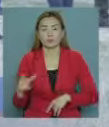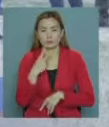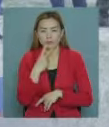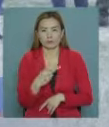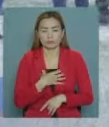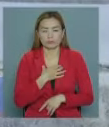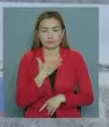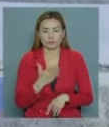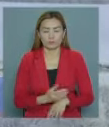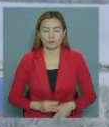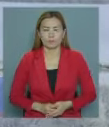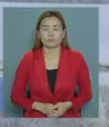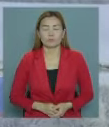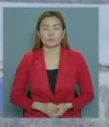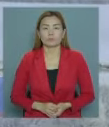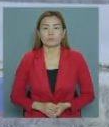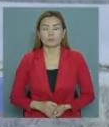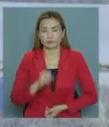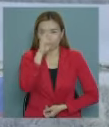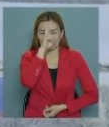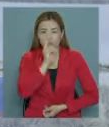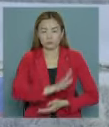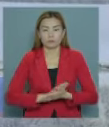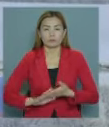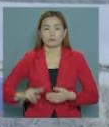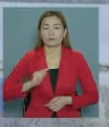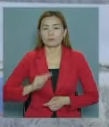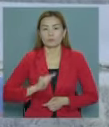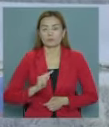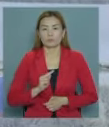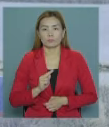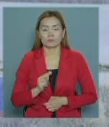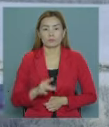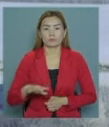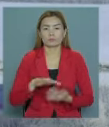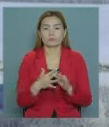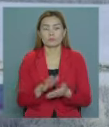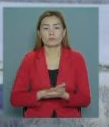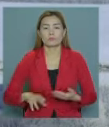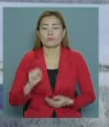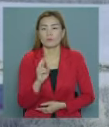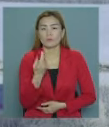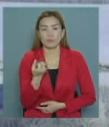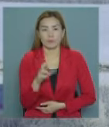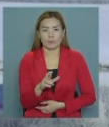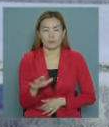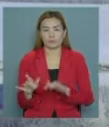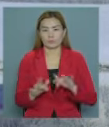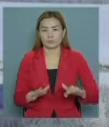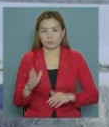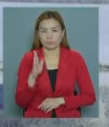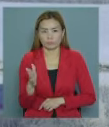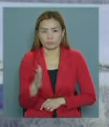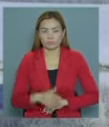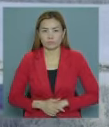кейіпке енген. Екі айлық санитарлық тазалық аясында кентімізде таза жағалау акциясы ұйымдастырылды.